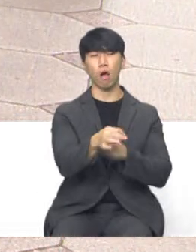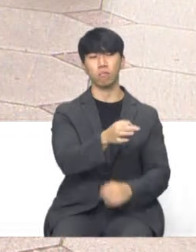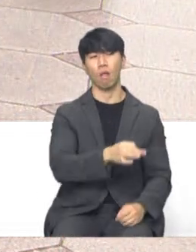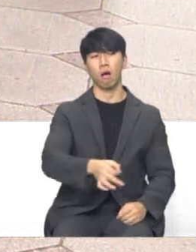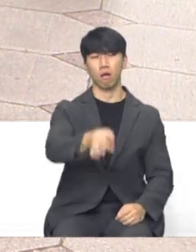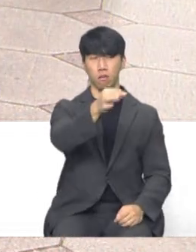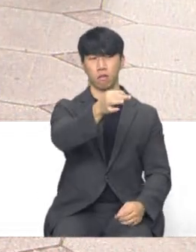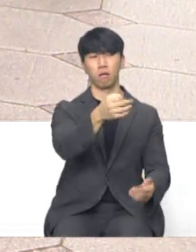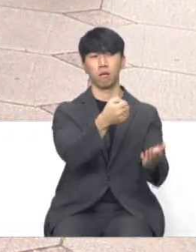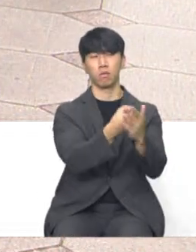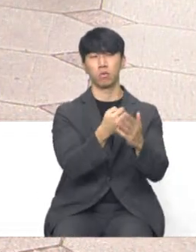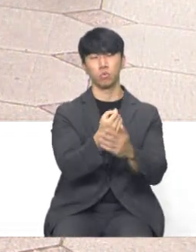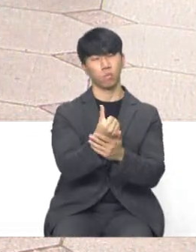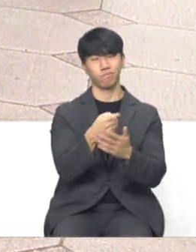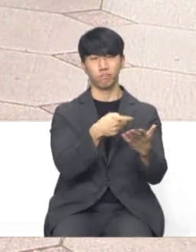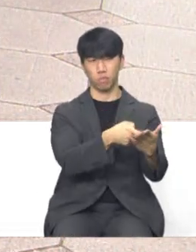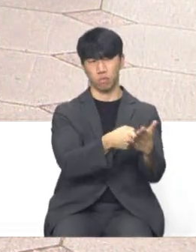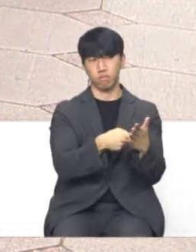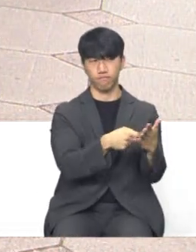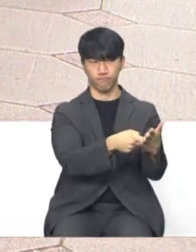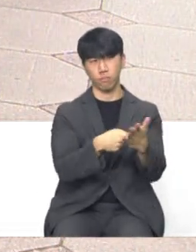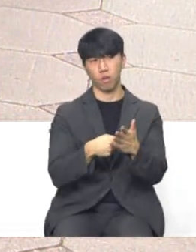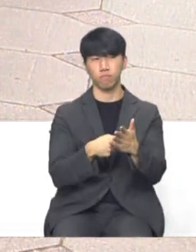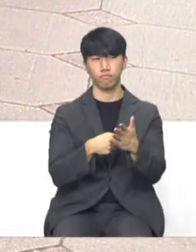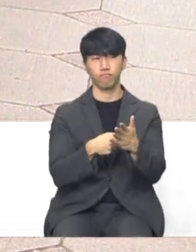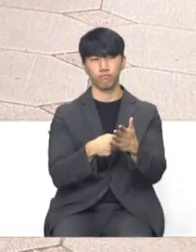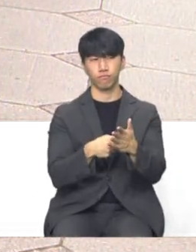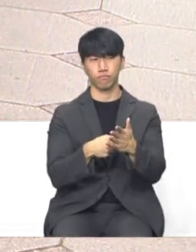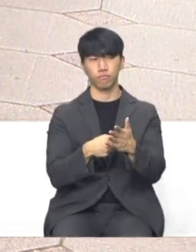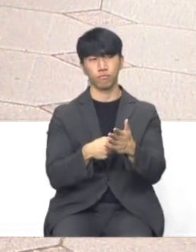그러니까 아무래도 이제 전략해서